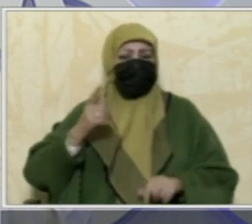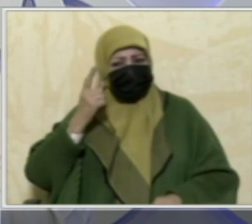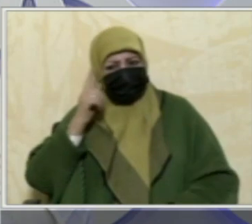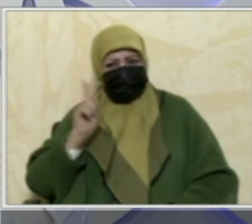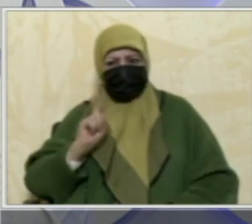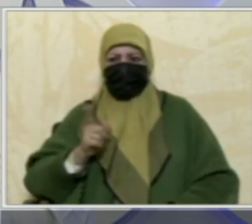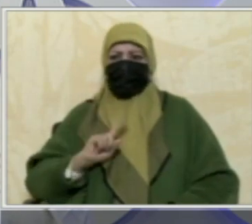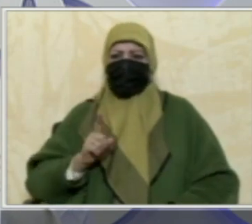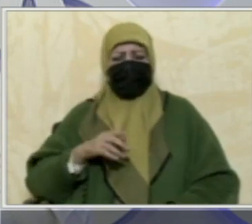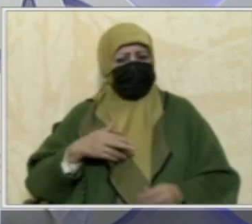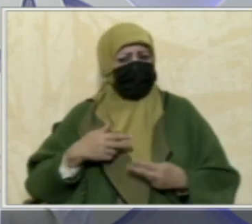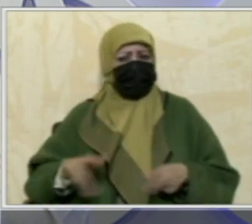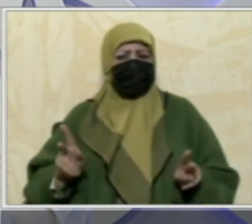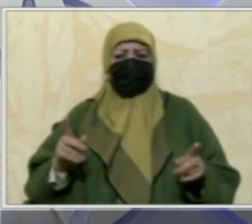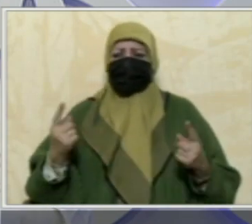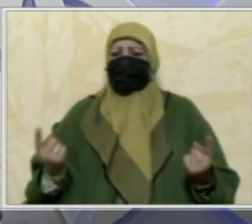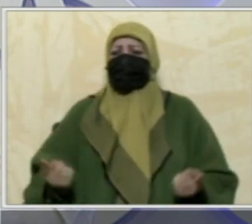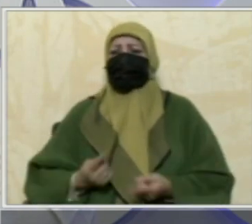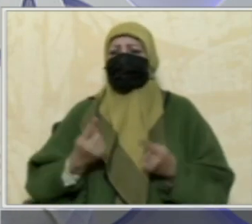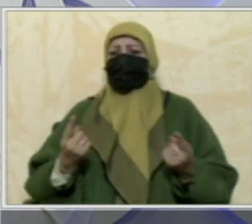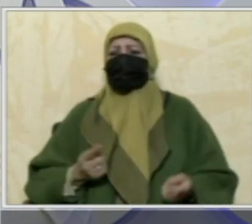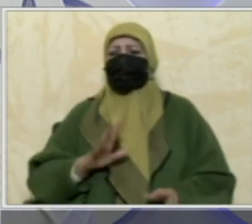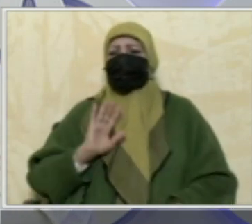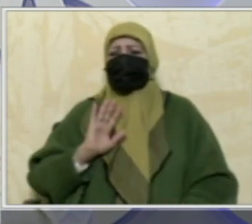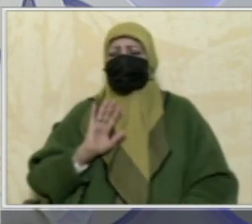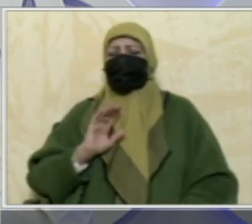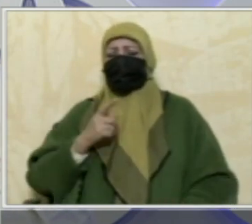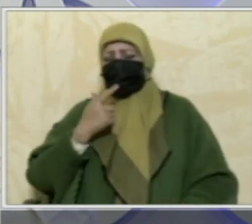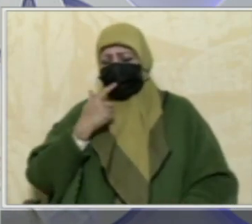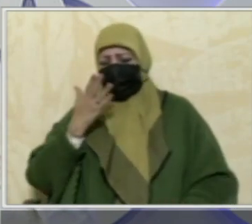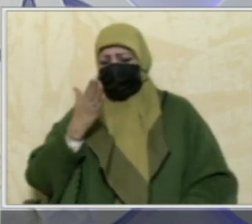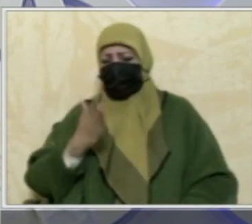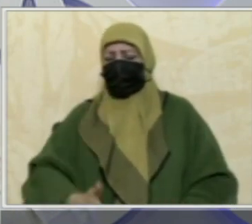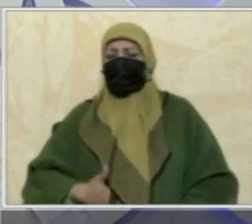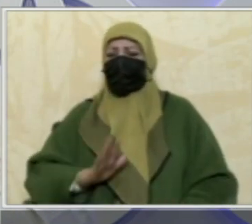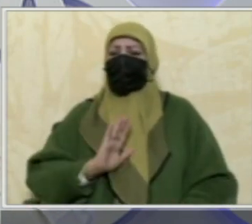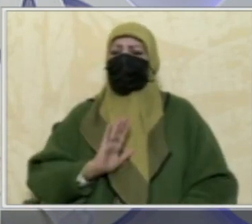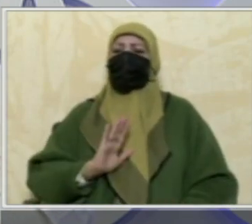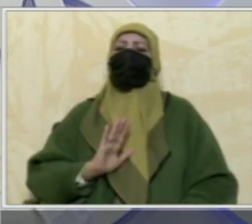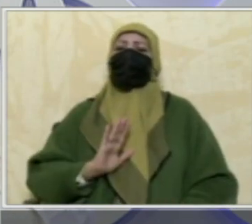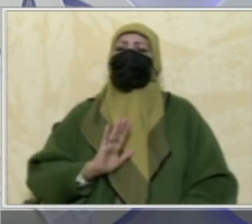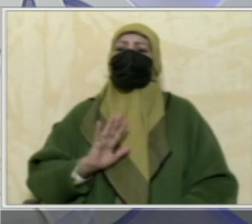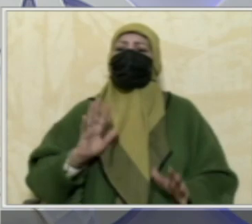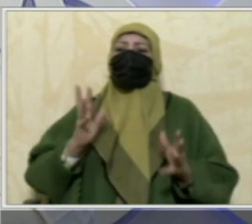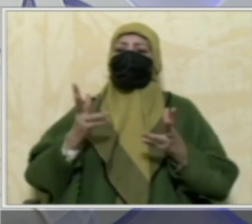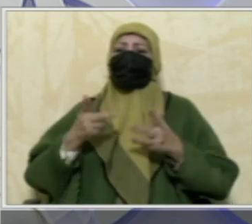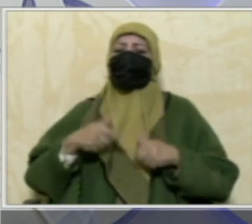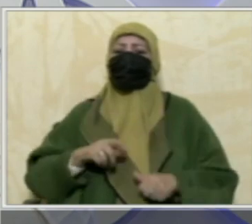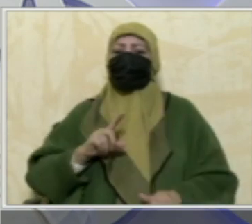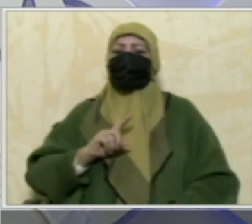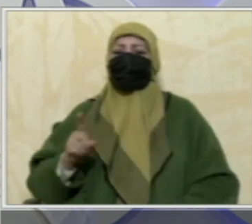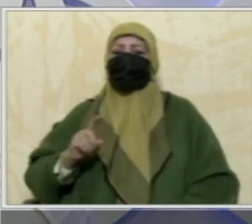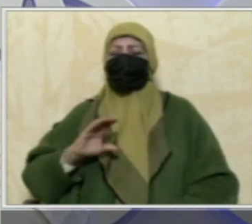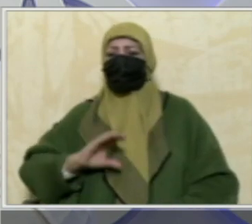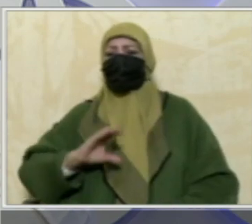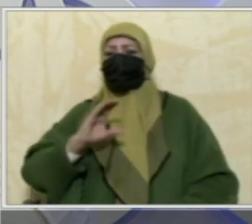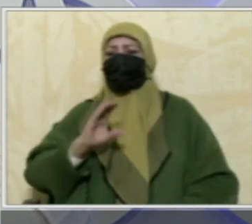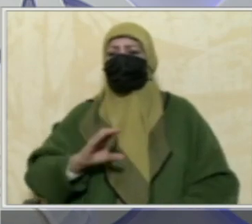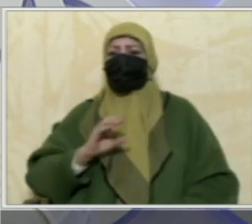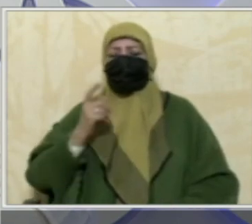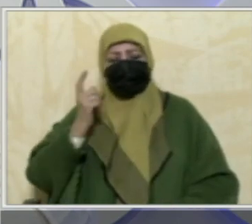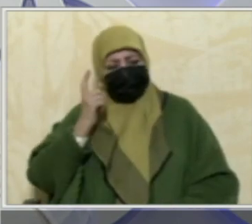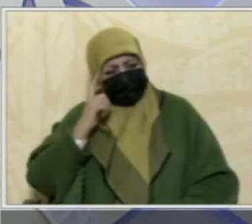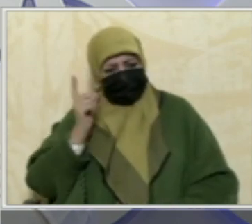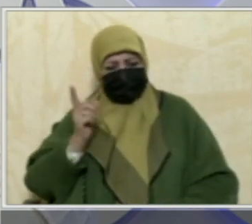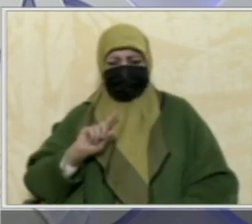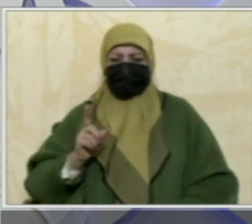عدم اليقين حتى وان كان له المام به فانه لا يجيب وبالتالي لا يحضرني لا يحضرني في هذه المساله شيء